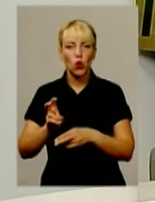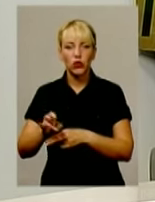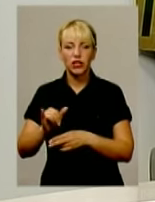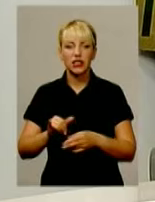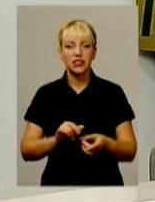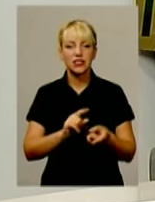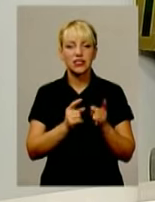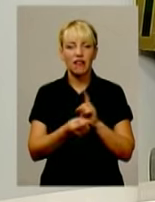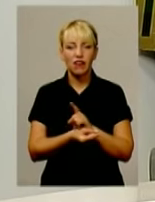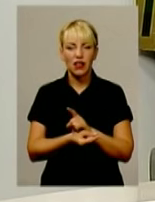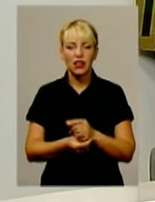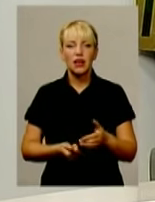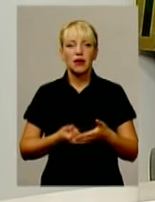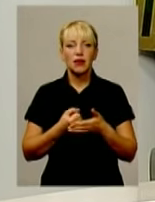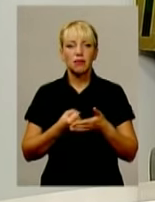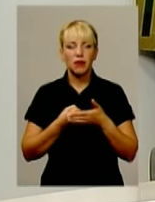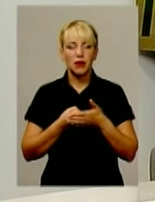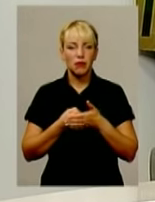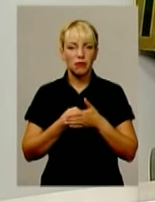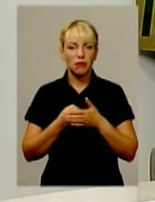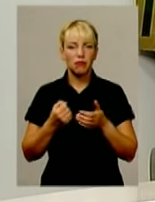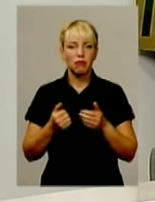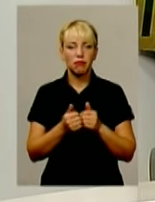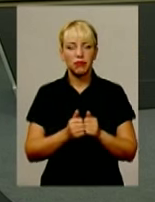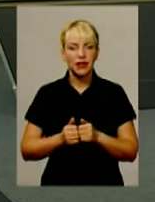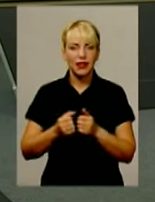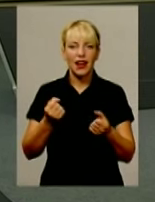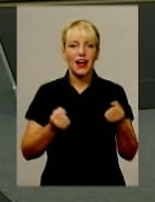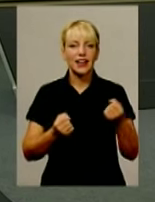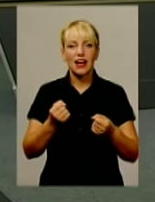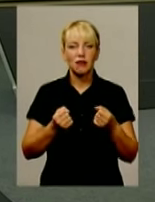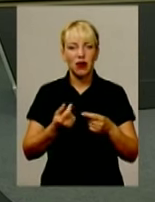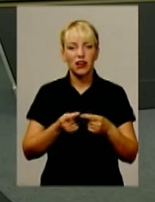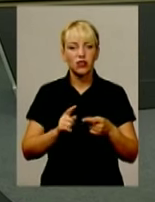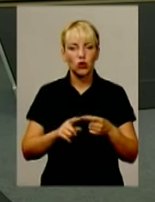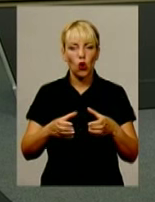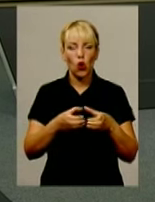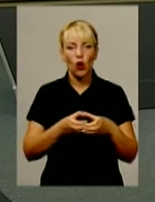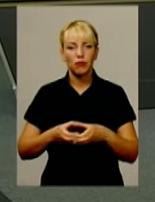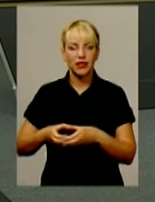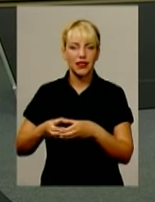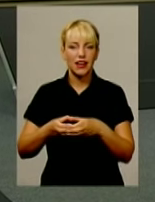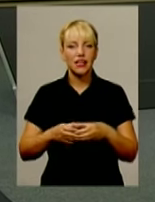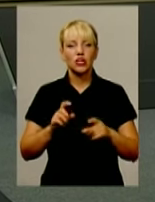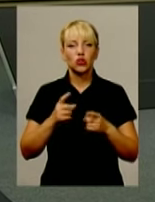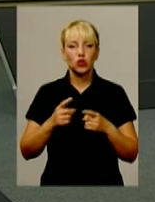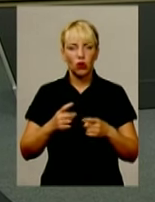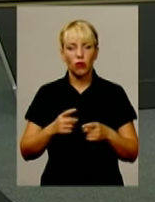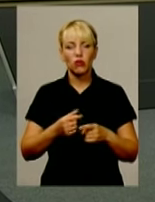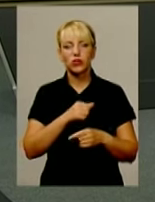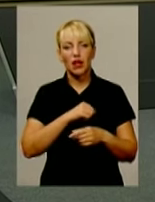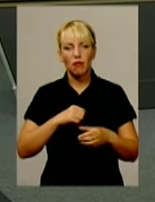ставали біля керма цього об'єднання. Тому саме громада, люди ніколи не